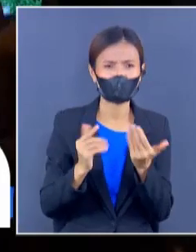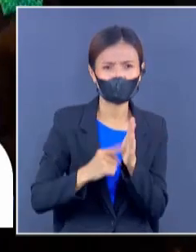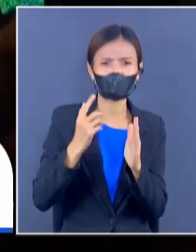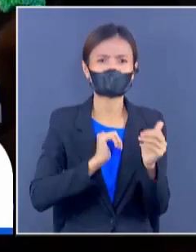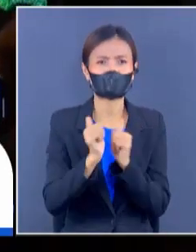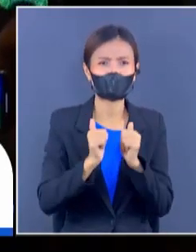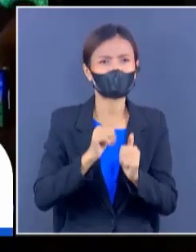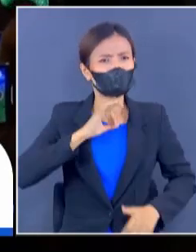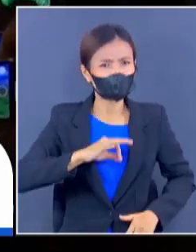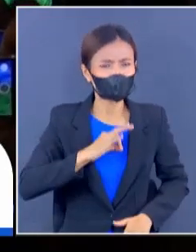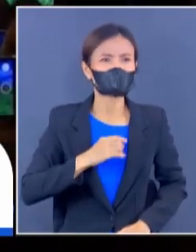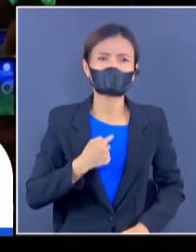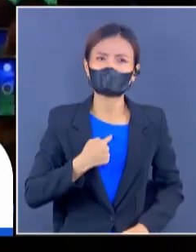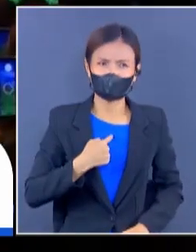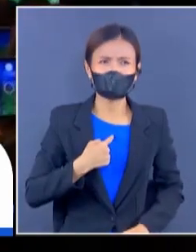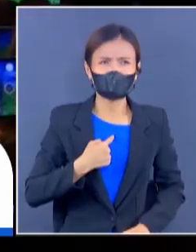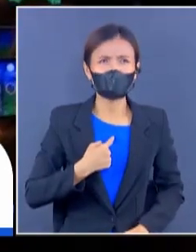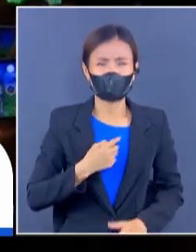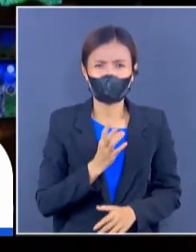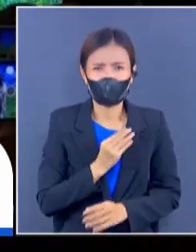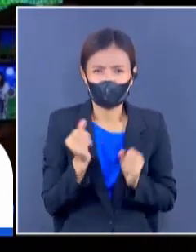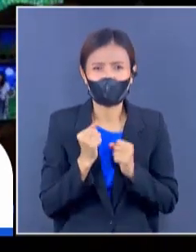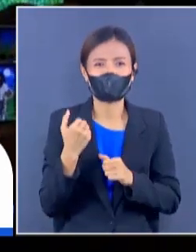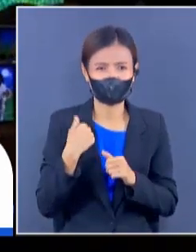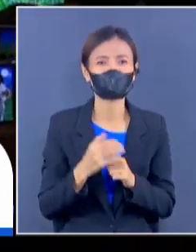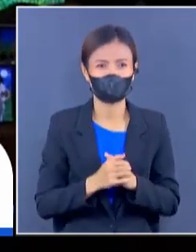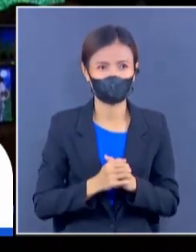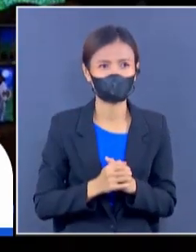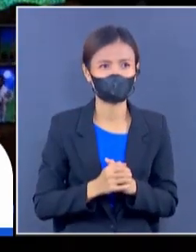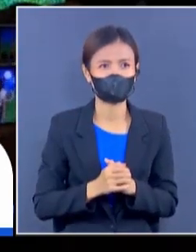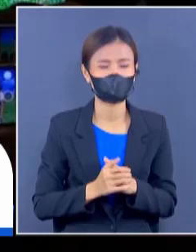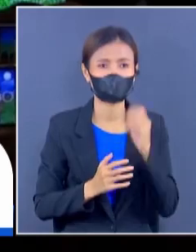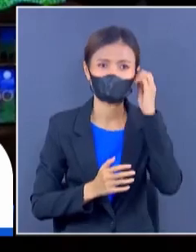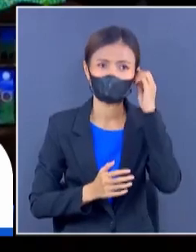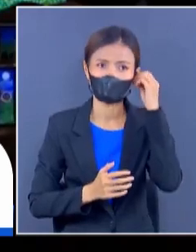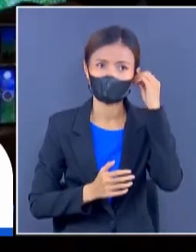ก้าวเข้ามาในวงการบันเทิงอย่างเต็มตัวแล้วนะคะสำหรับนนนี่นนนาลีลูกสาว